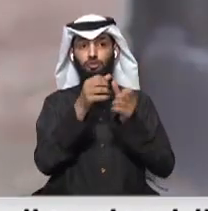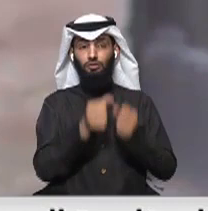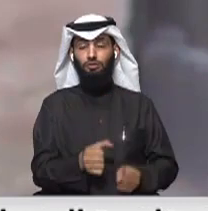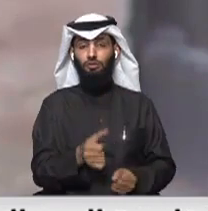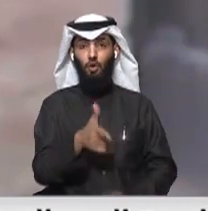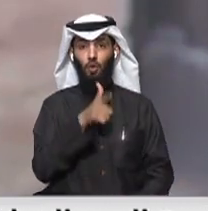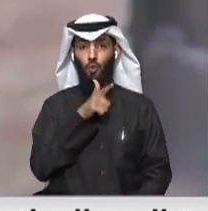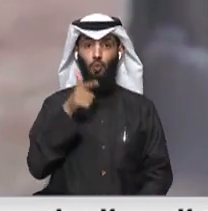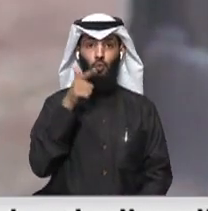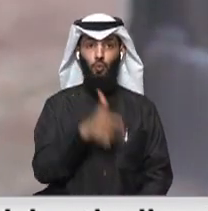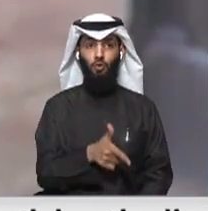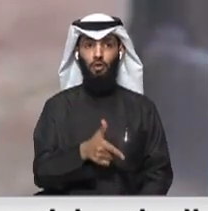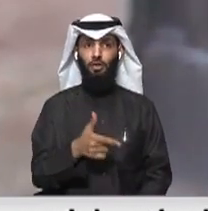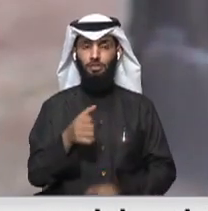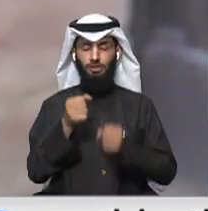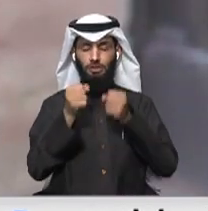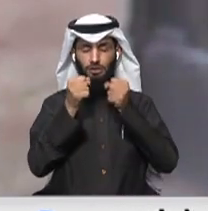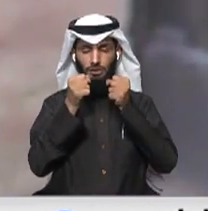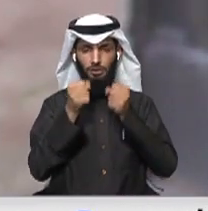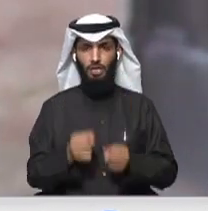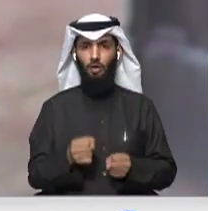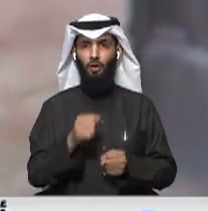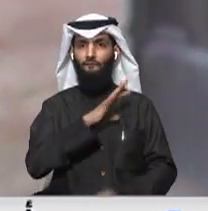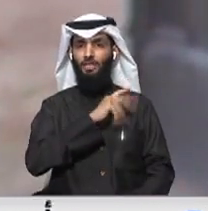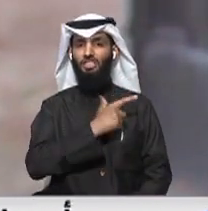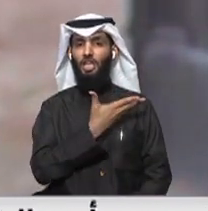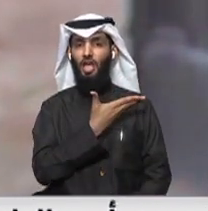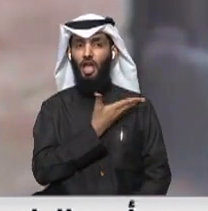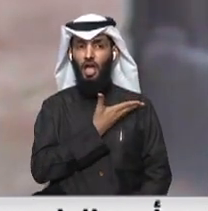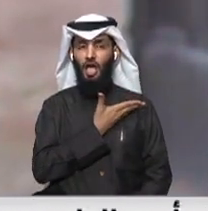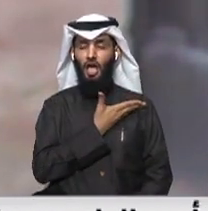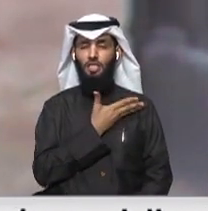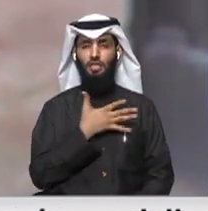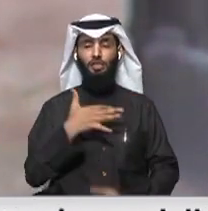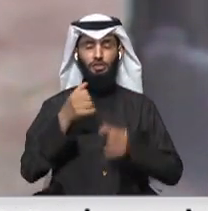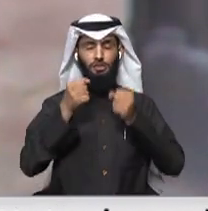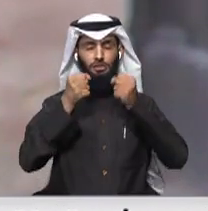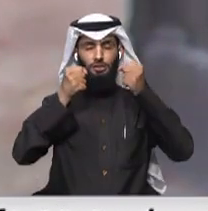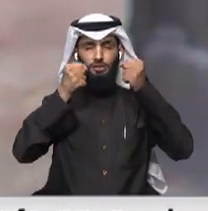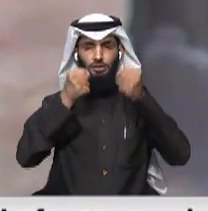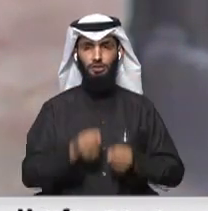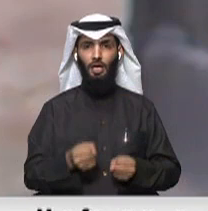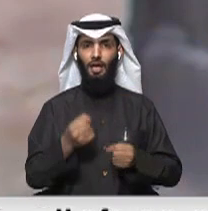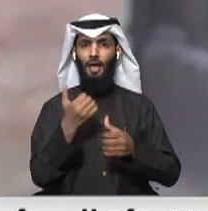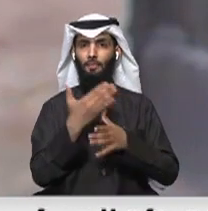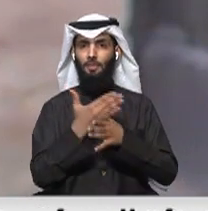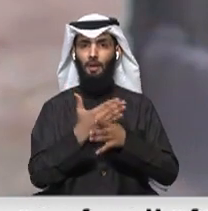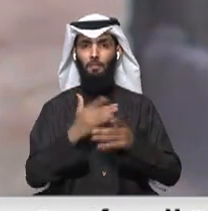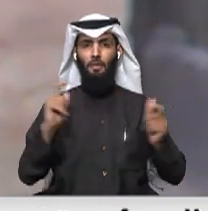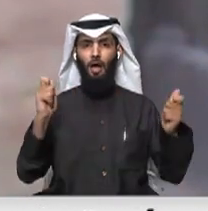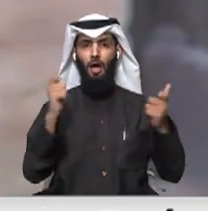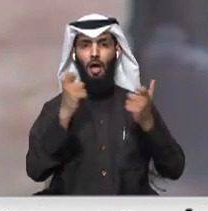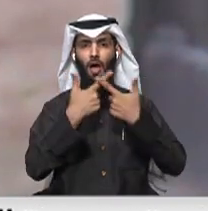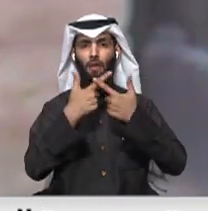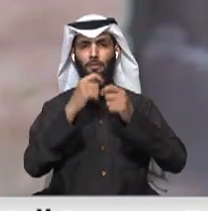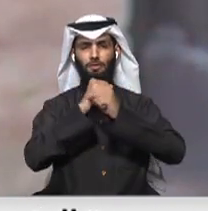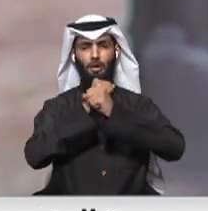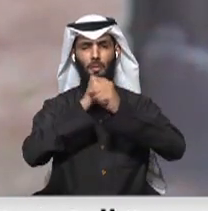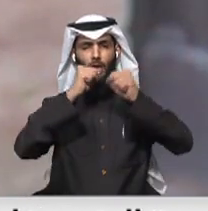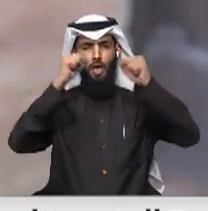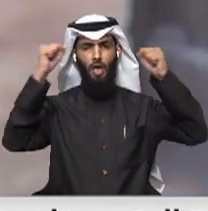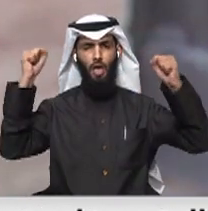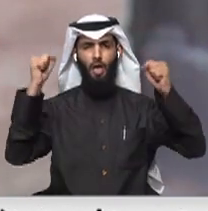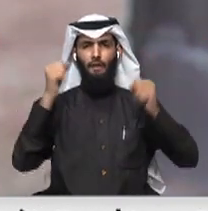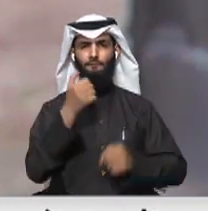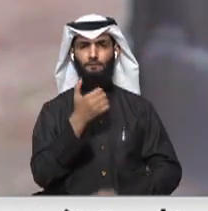نطلق عليه مأساة يعيشها الشعب الفلسطيني في قطاع غزة نتيجة هذه الحرب الكبيرة، حرب الإبادة التي